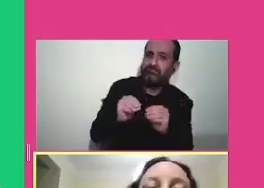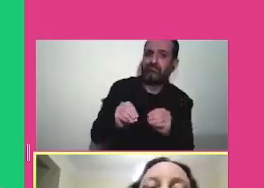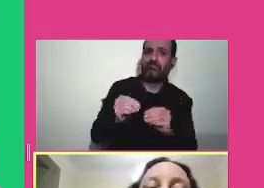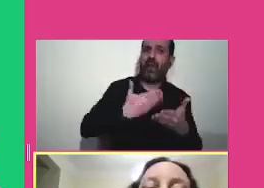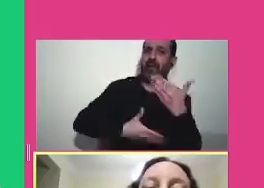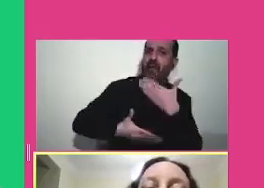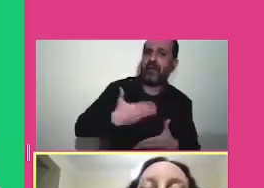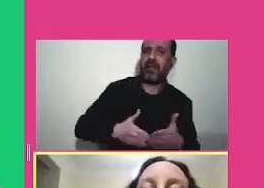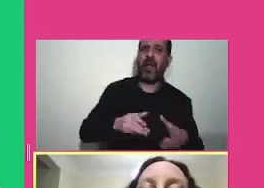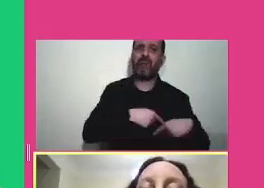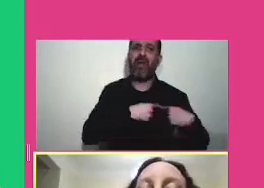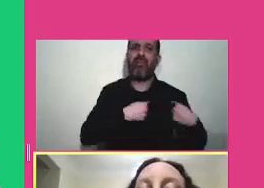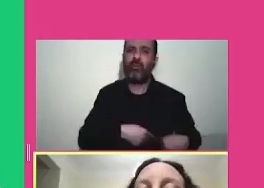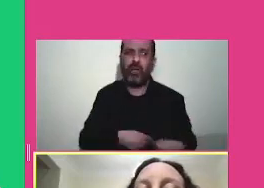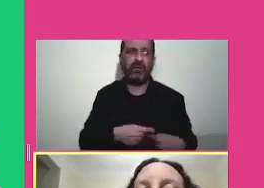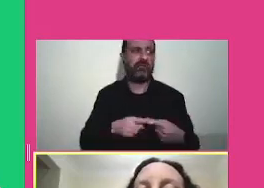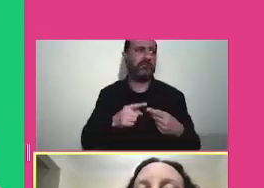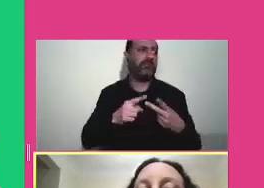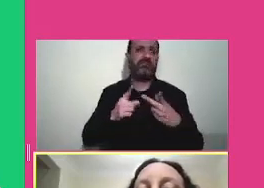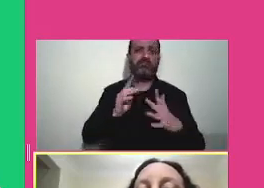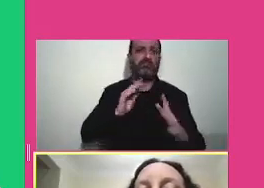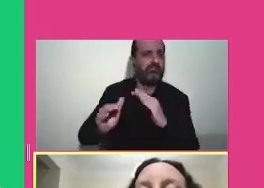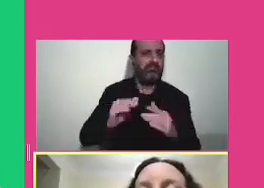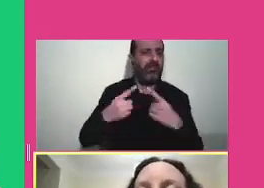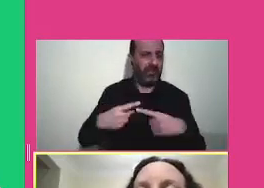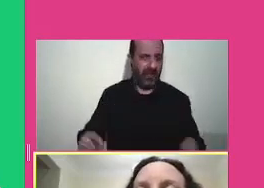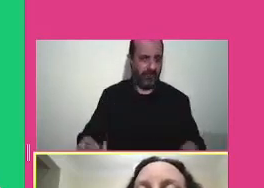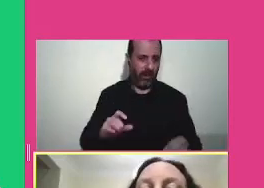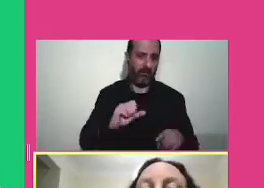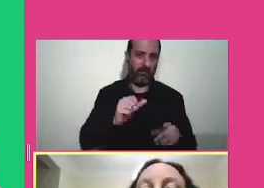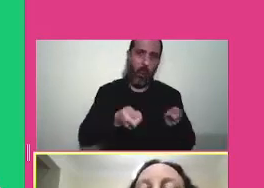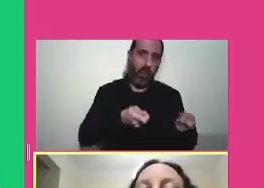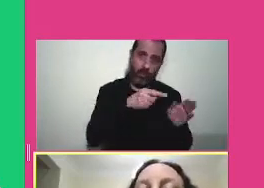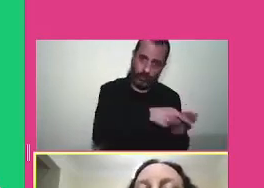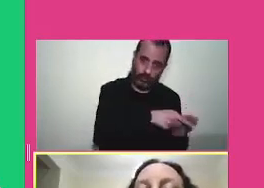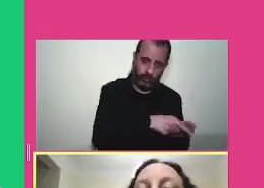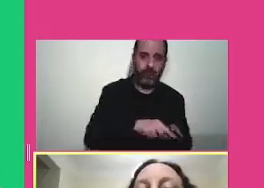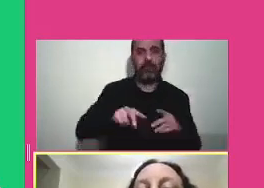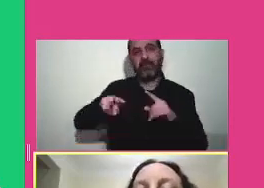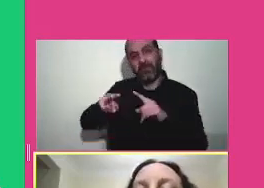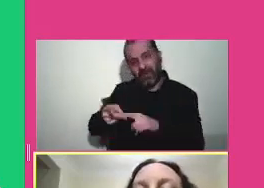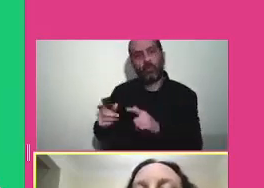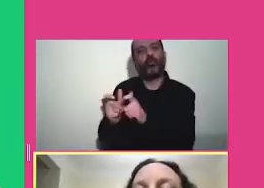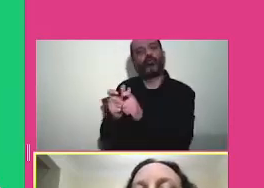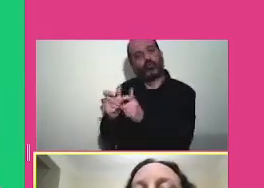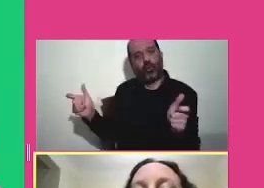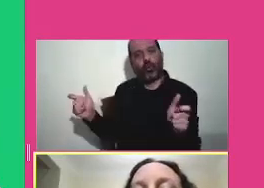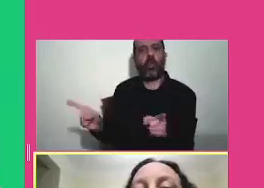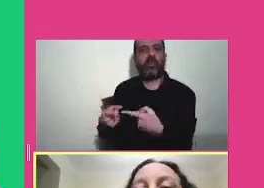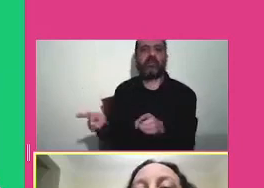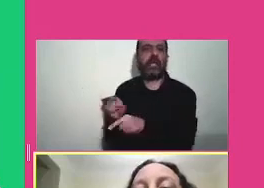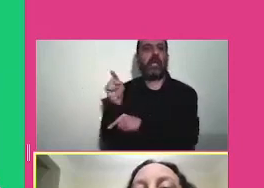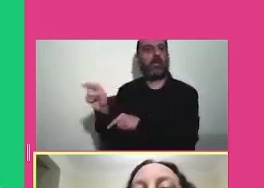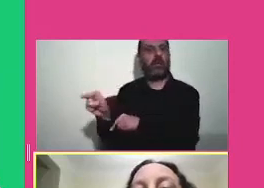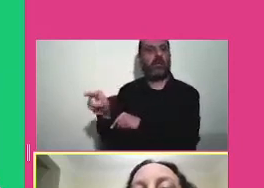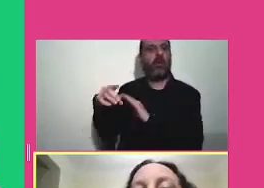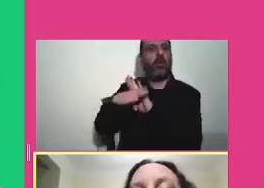εθελοντές και ο δεύτερος στους εκπαιδευτικούς των σχολείων και ουσιαστικά οι οδηγοί αυτοί